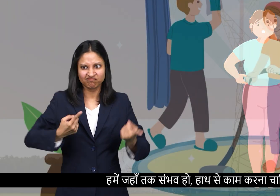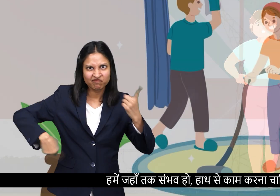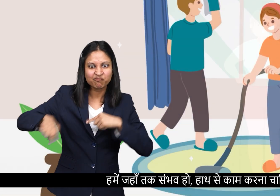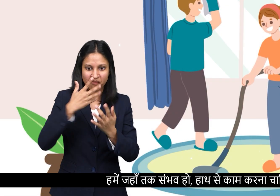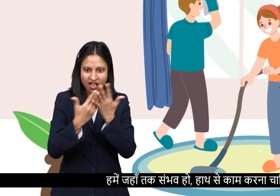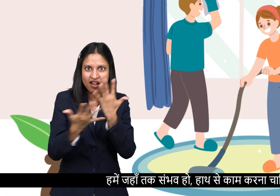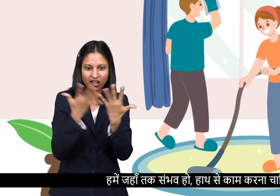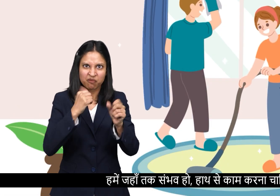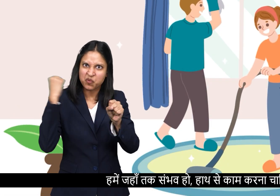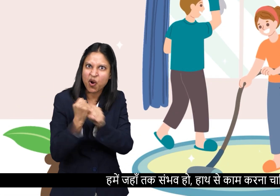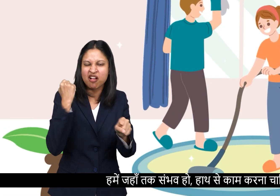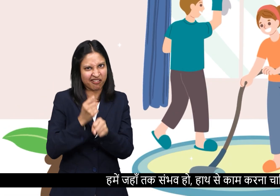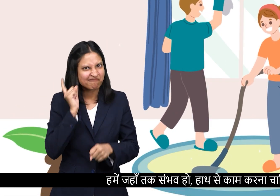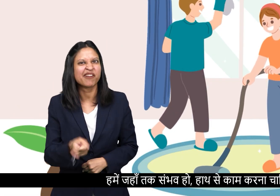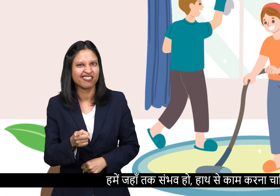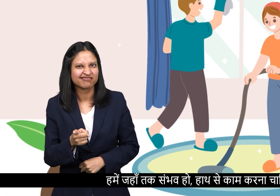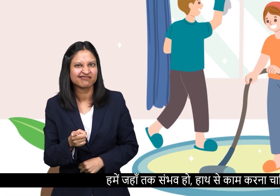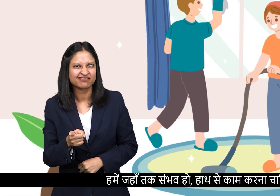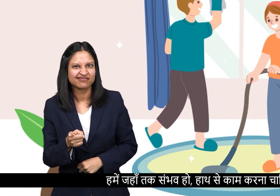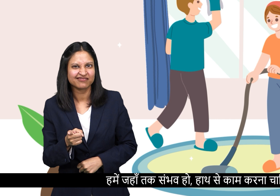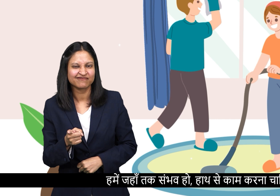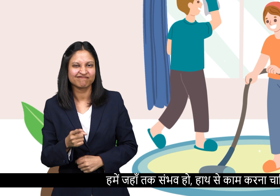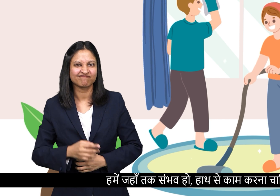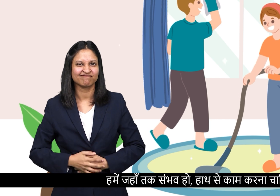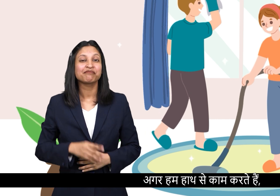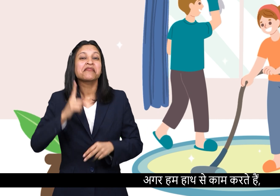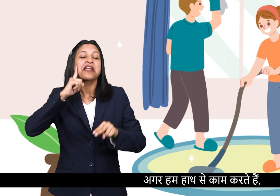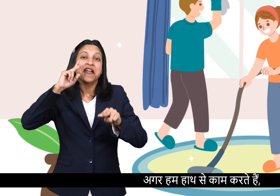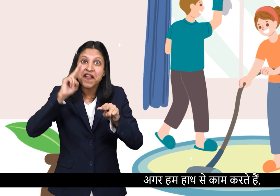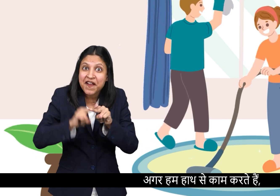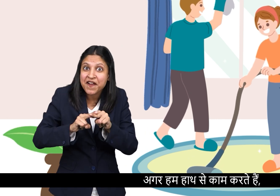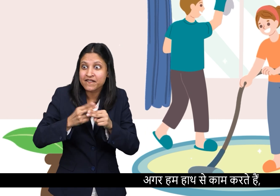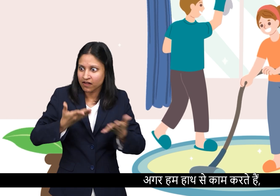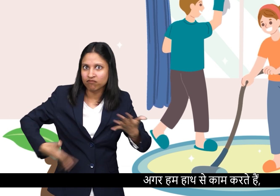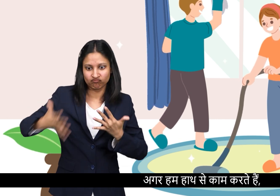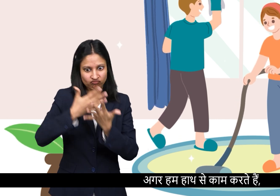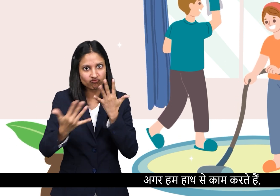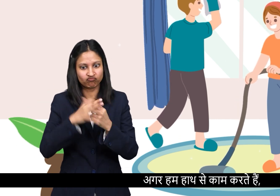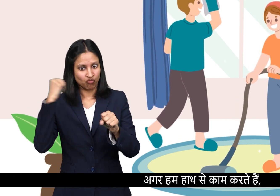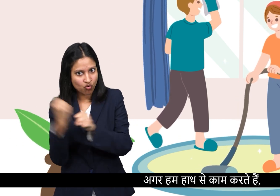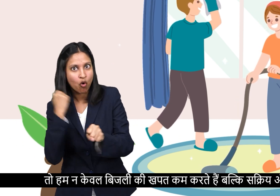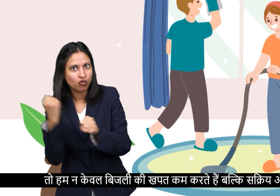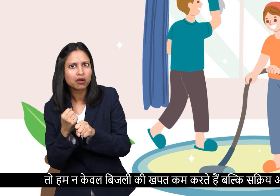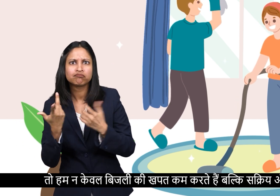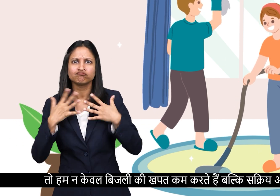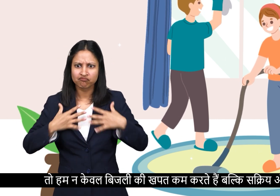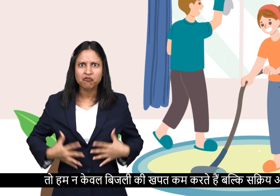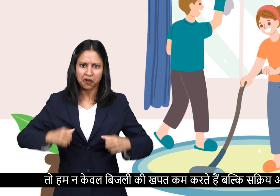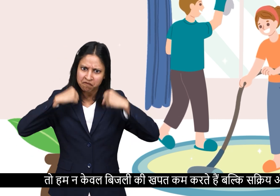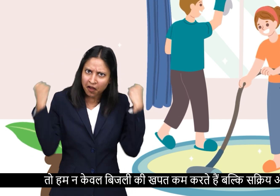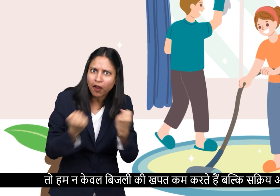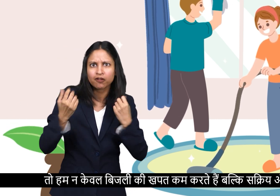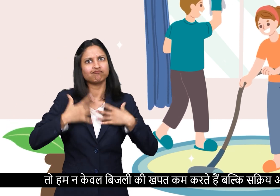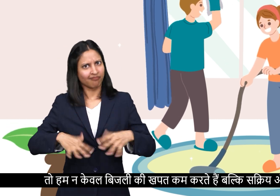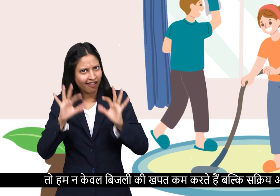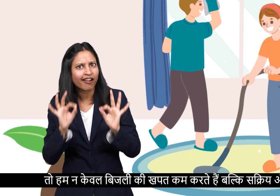हमें जहाँ तक संभव हो हाथ से काम करना चाहिए। अगर हम हाथ से काम करते हैं तो हम न केवल बिजली